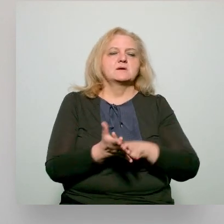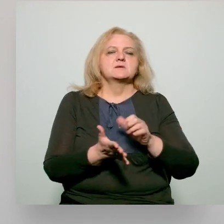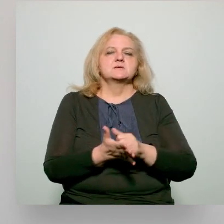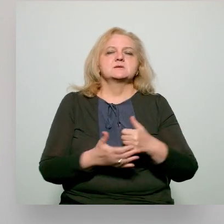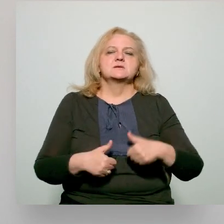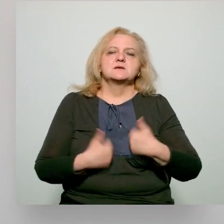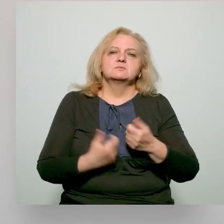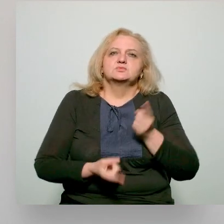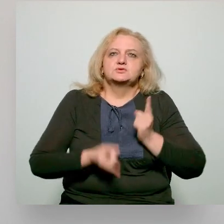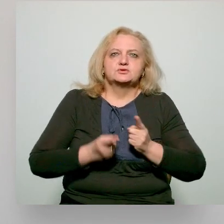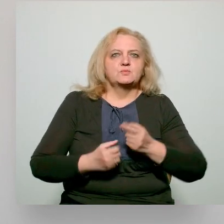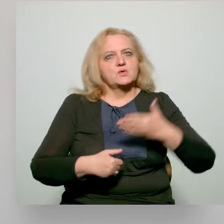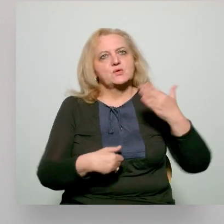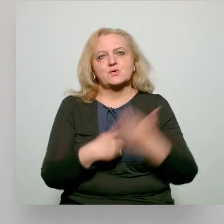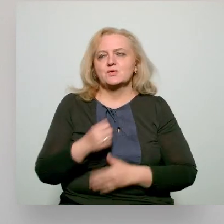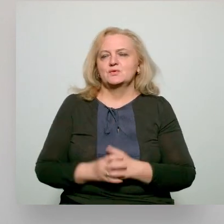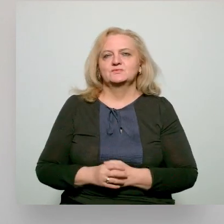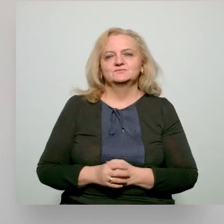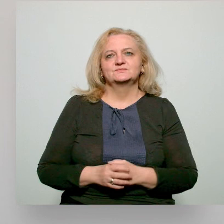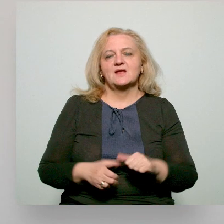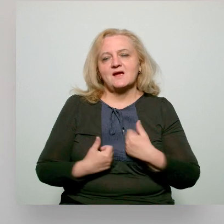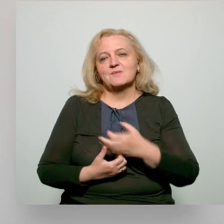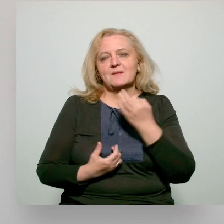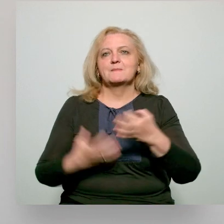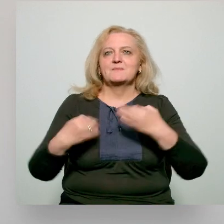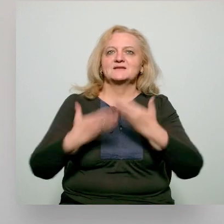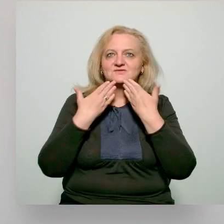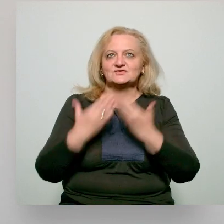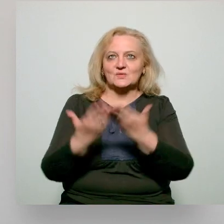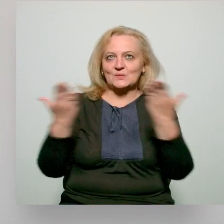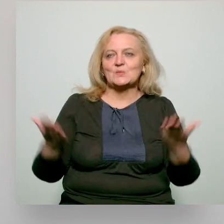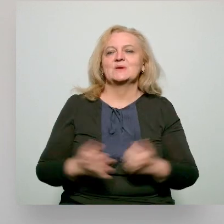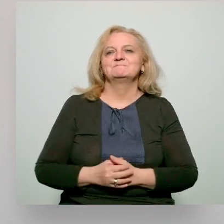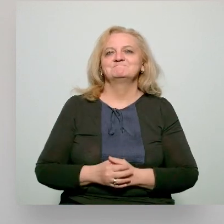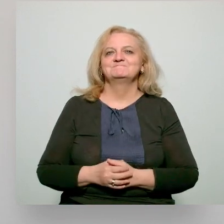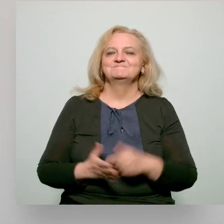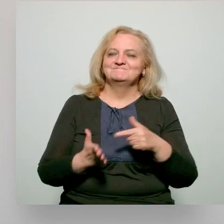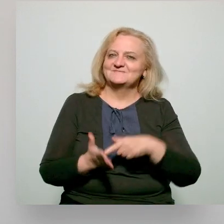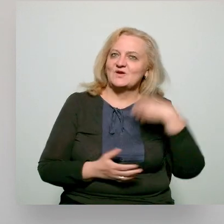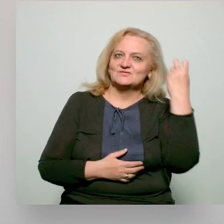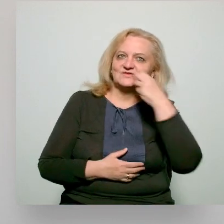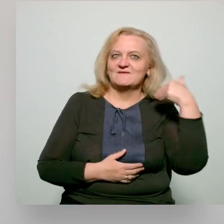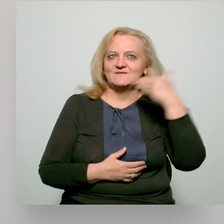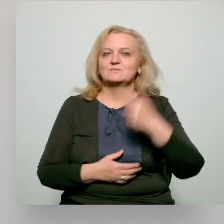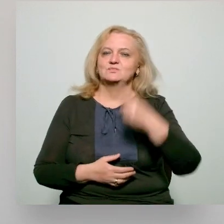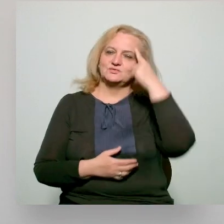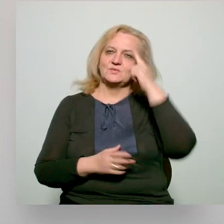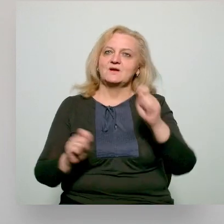oby wszystko poszło jak najlepiej. Państwu dziękuję za te bardzo ciekawe wypowiedzi.